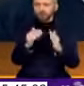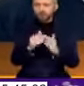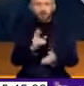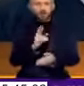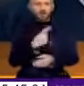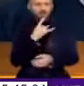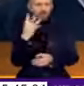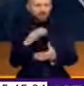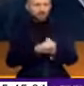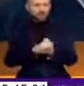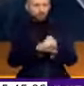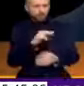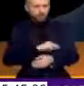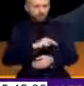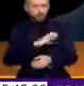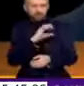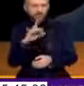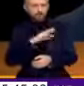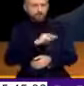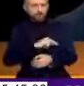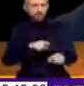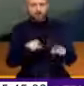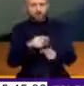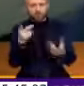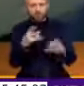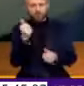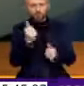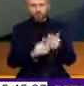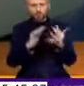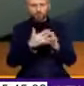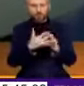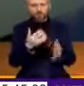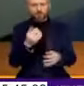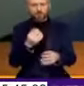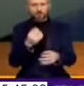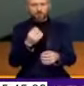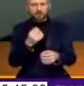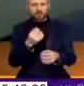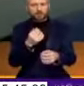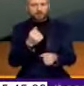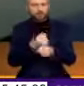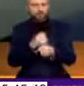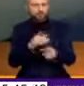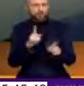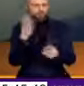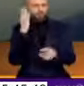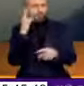як Совєтський Союз працював? Совєтський Союз працював таким чином, що треба в кожному селі поставити там в квадратно-гніздовий спосіб щось побудувати. А громада